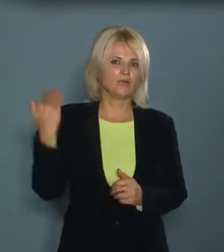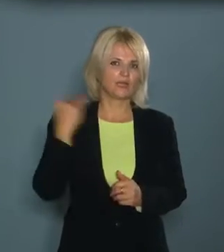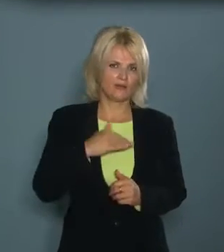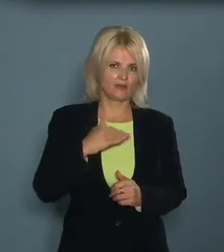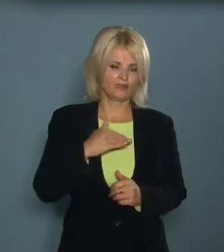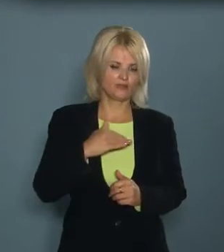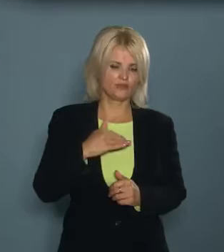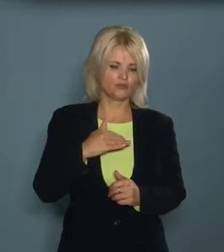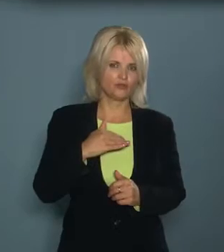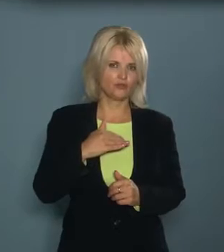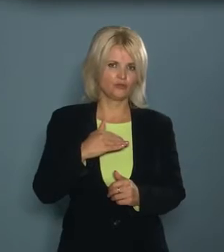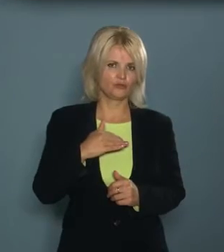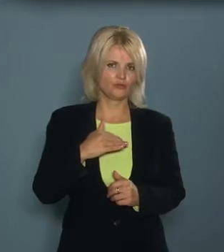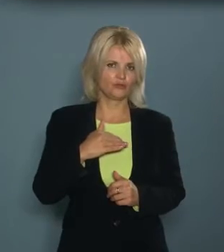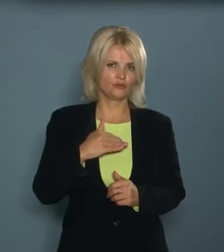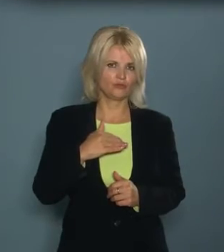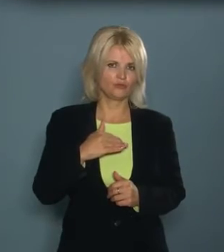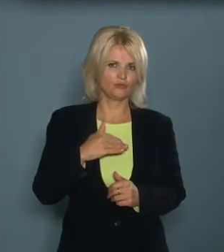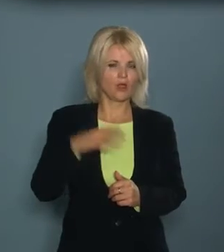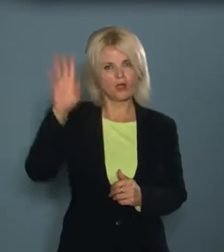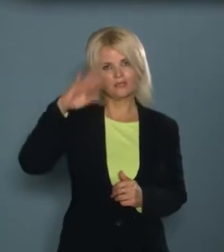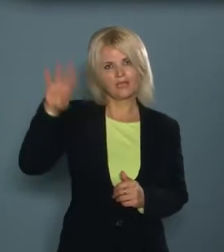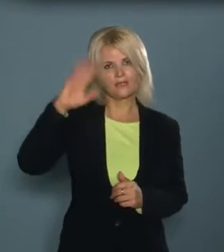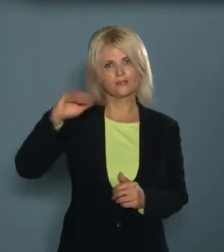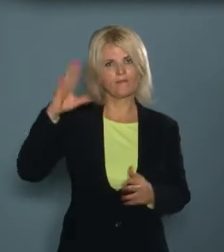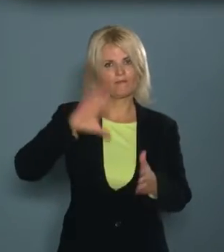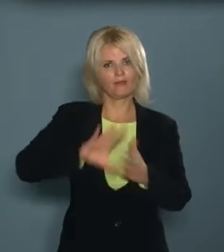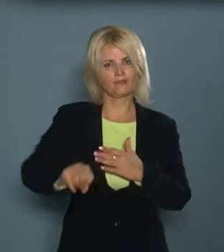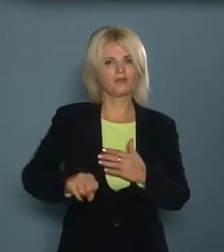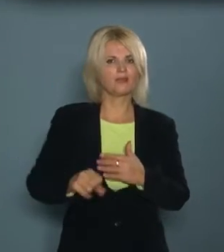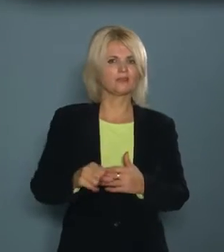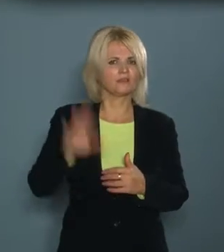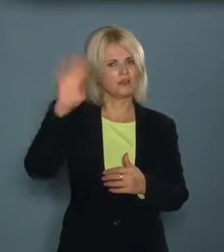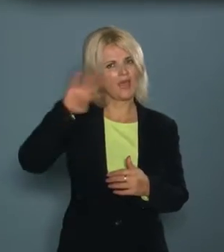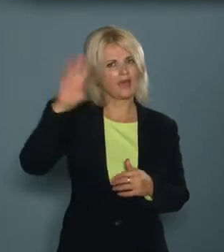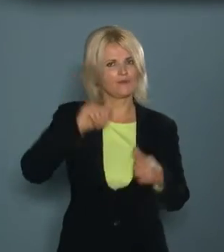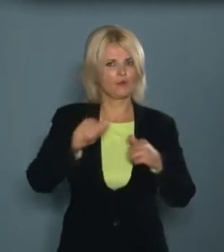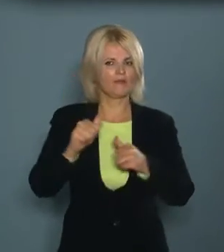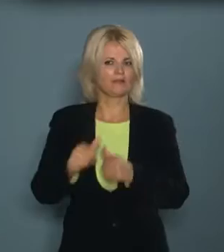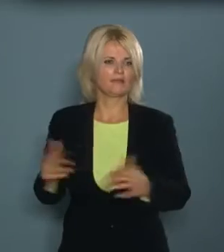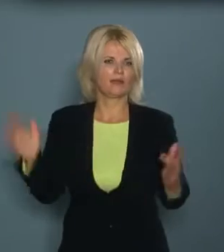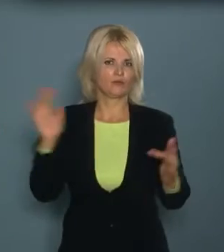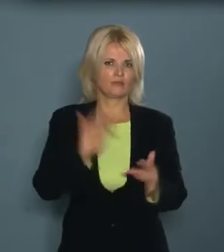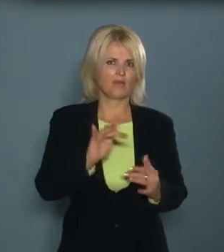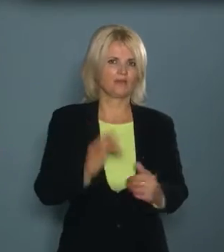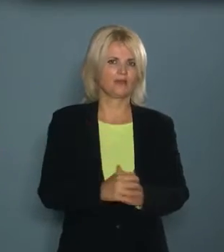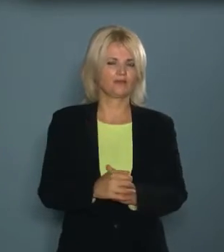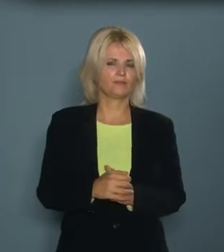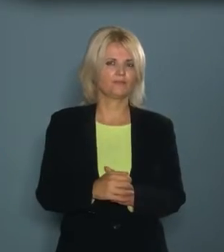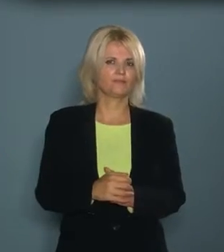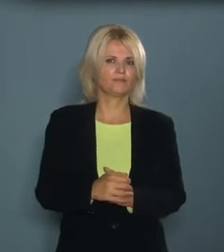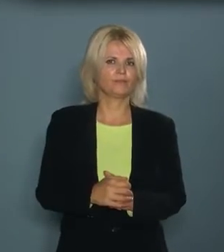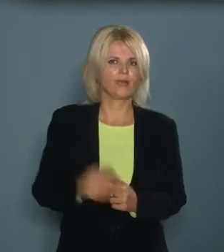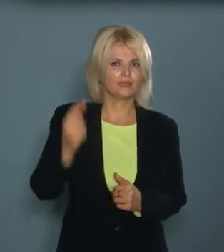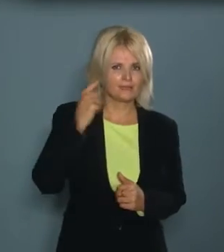kivégzésre kerültek, végzett velük az ordas eszme. Az elv, amit követtek velük szemben,